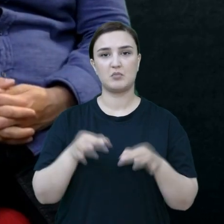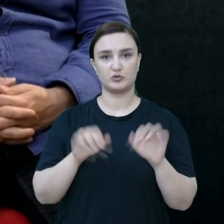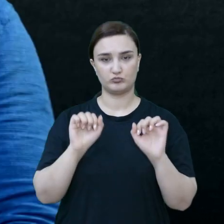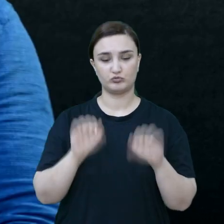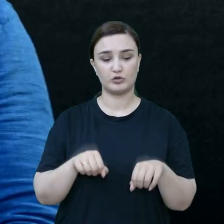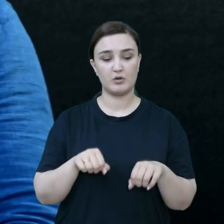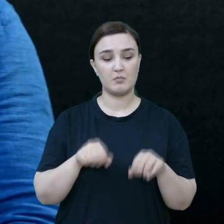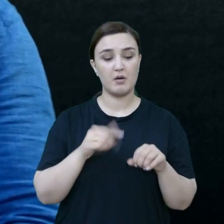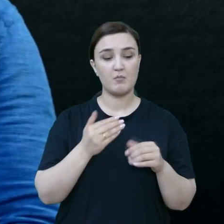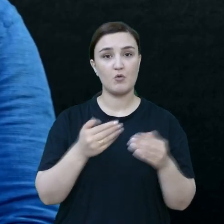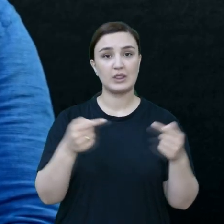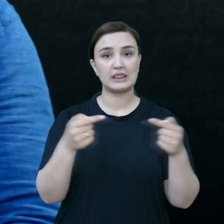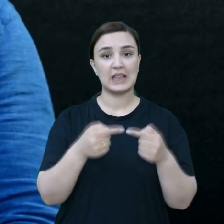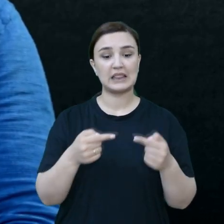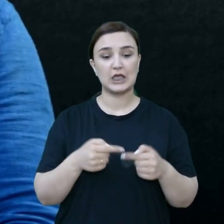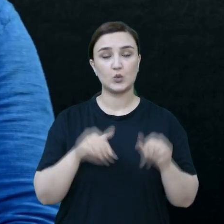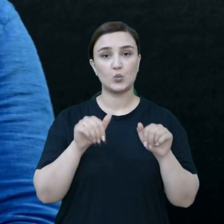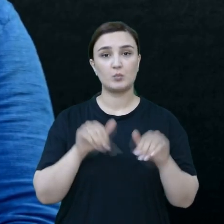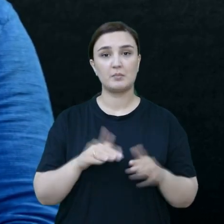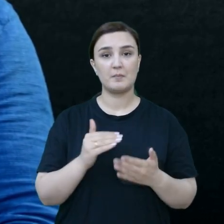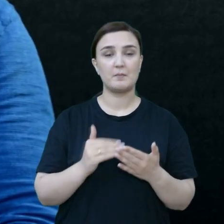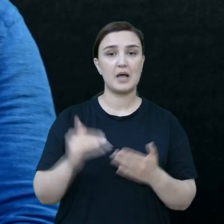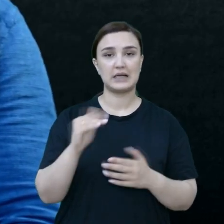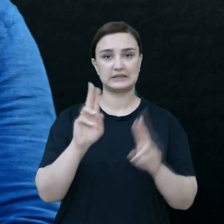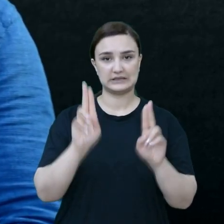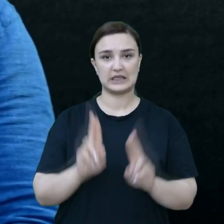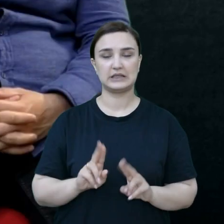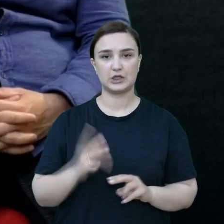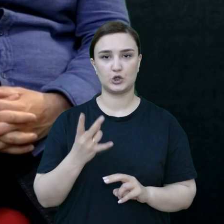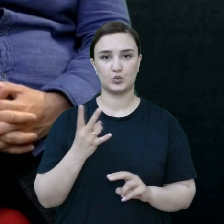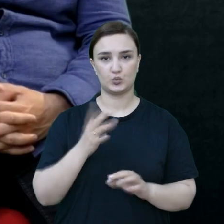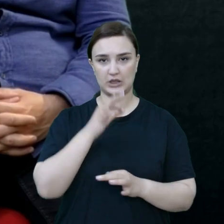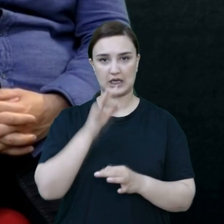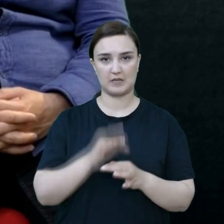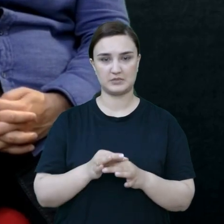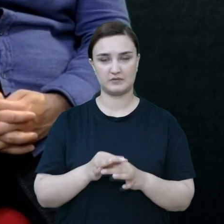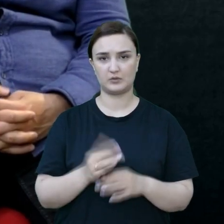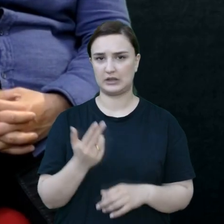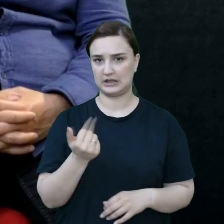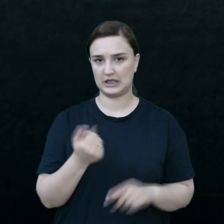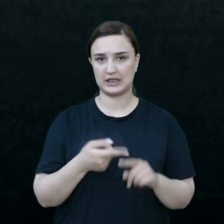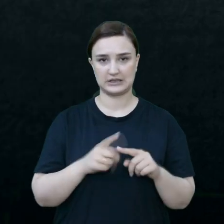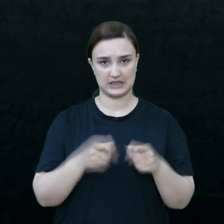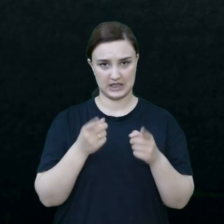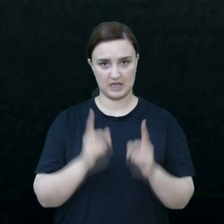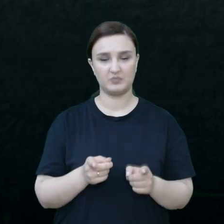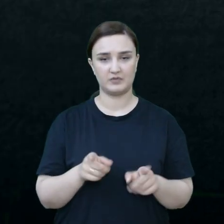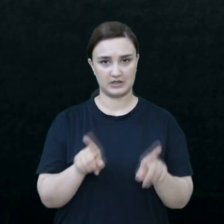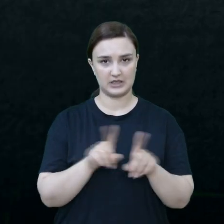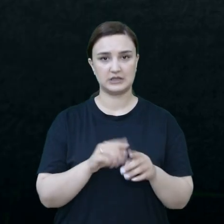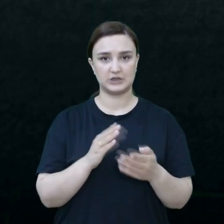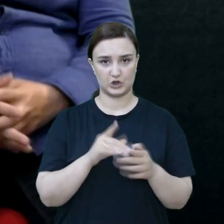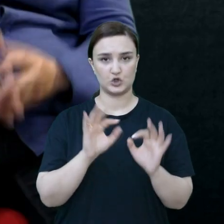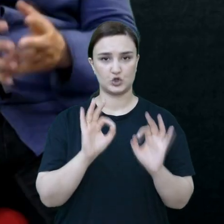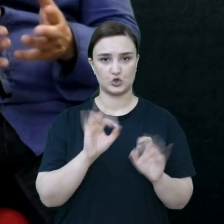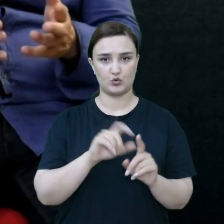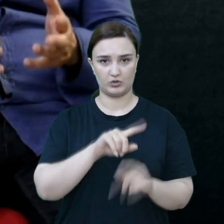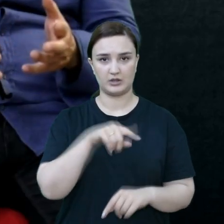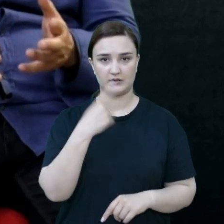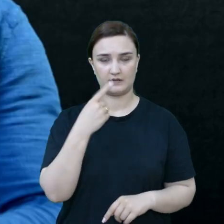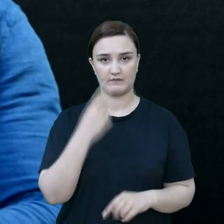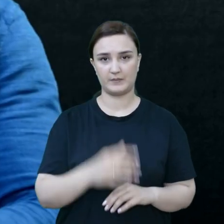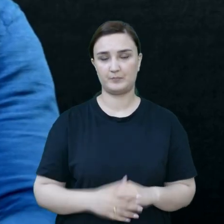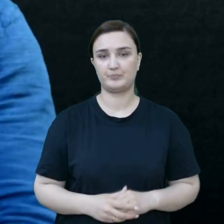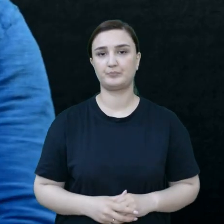კონვენციით დადგენილი უფლების დაცვის მაღალი სტანდარტებით უნდა იხემძღვანელონ. დიახ, ეს ნამდვილად ასეა და სწორად აღნიშნე ოქტაი. Dünyada